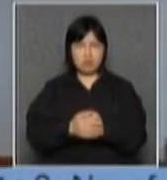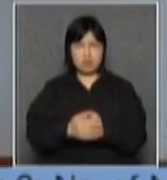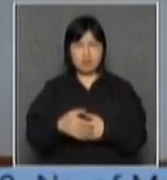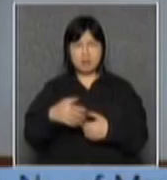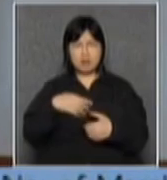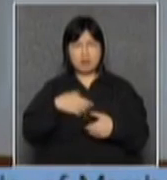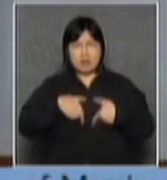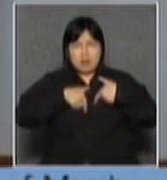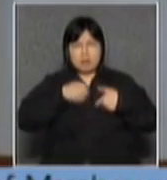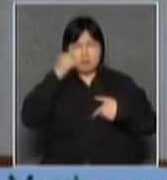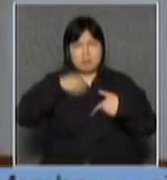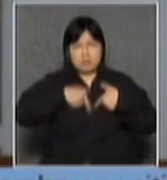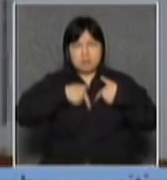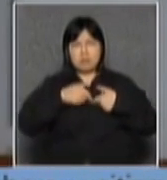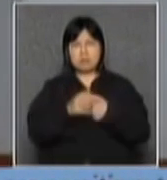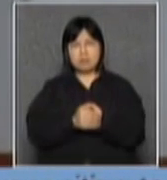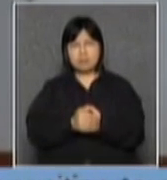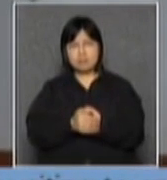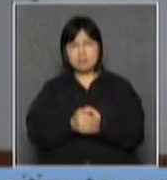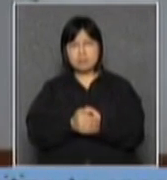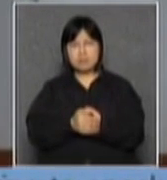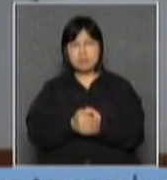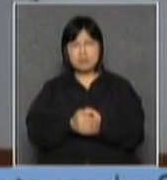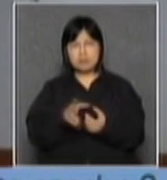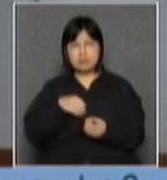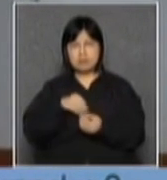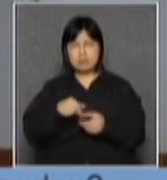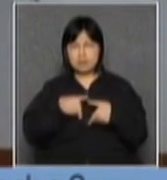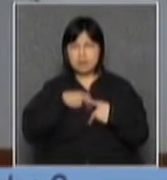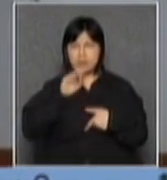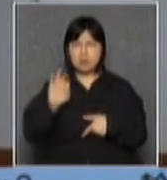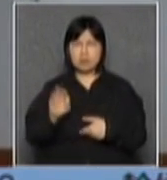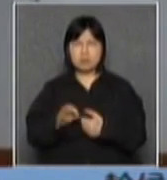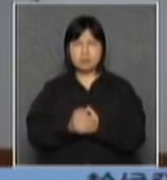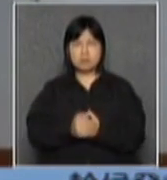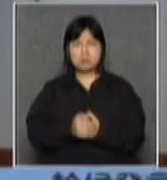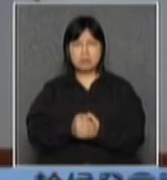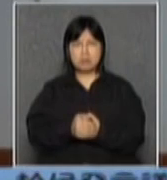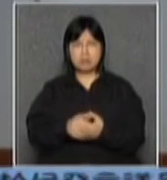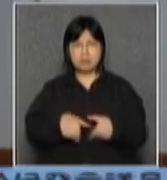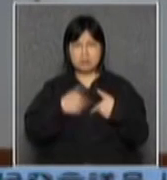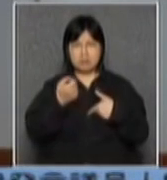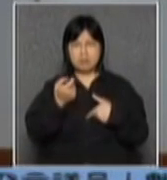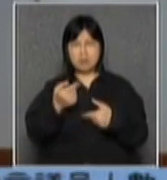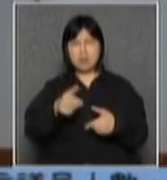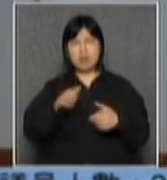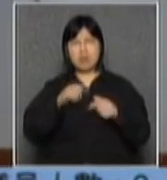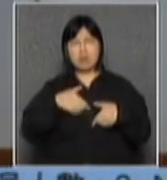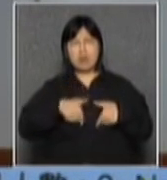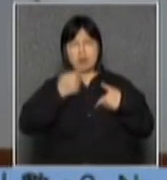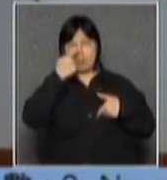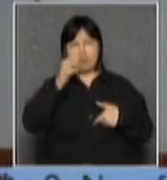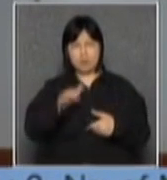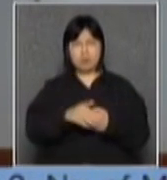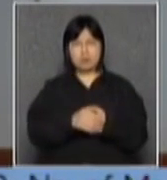人家。喂，有冇惻隱之心？你可唔可以嚇少佢一陣？嚇我咪得咯。你話長